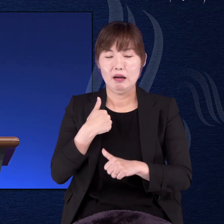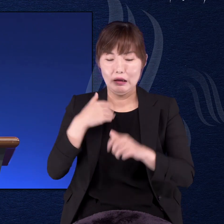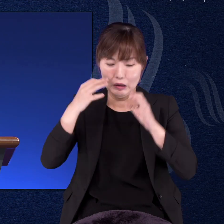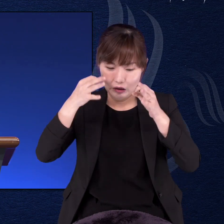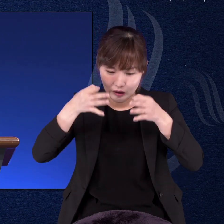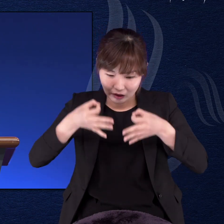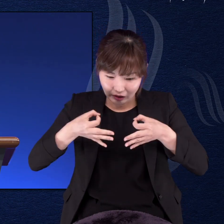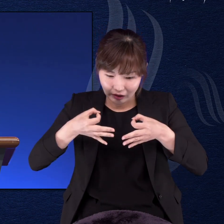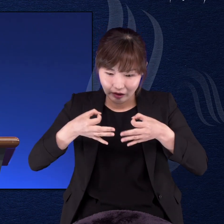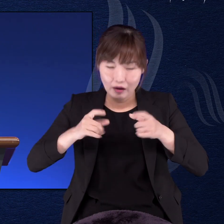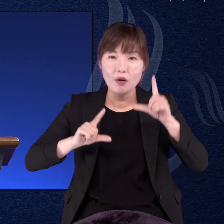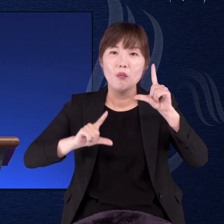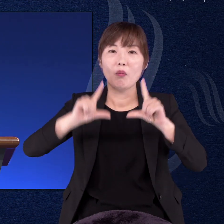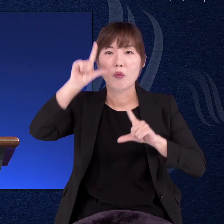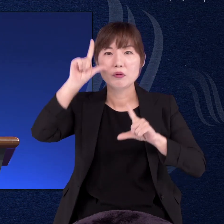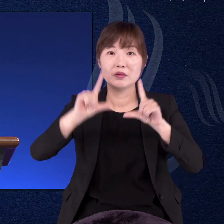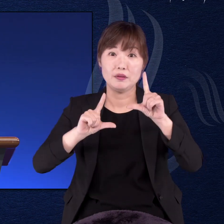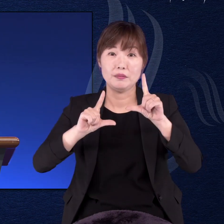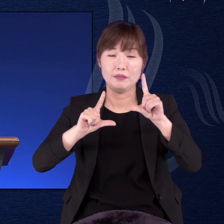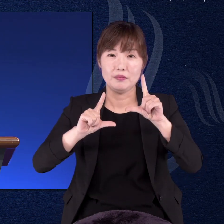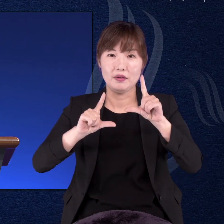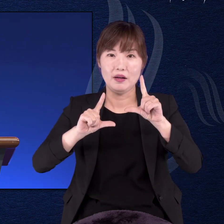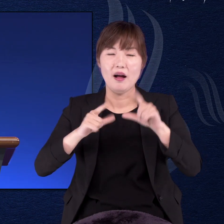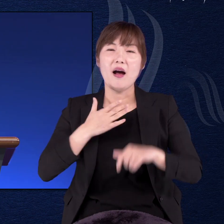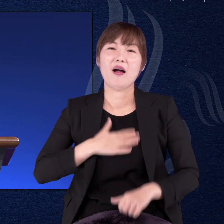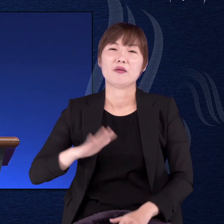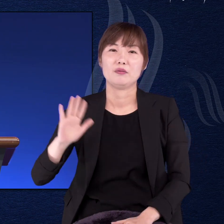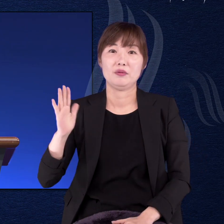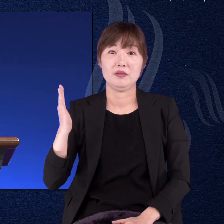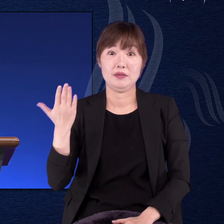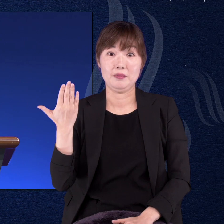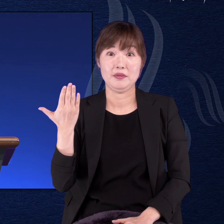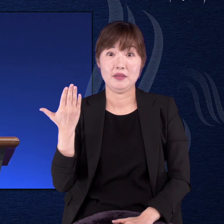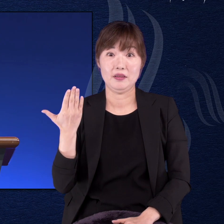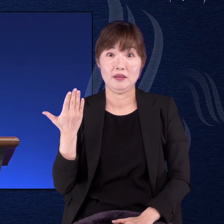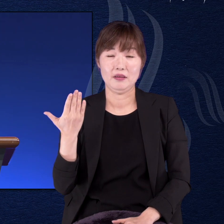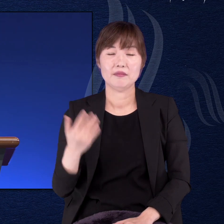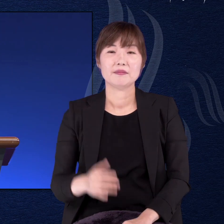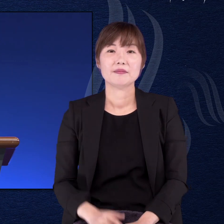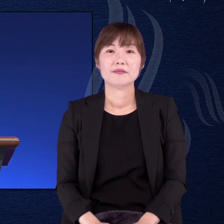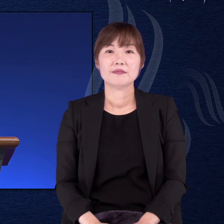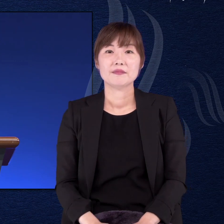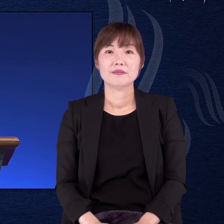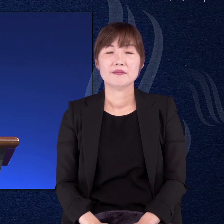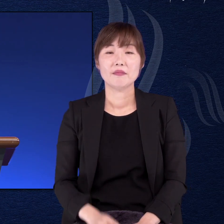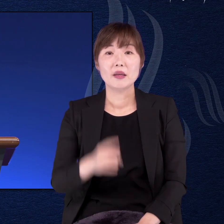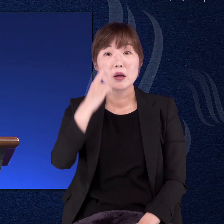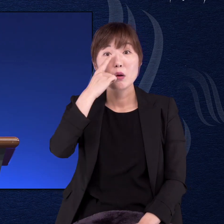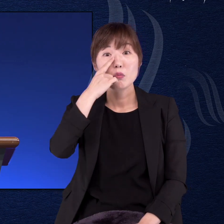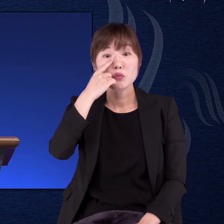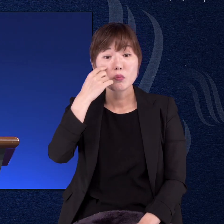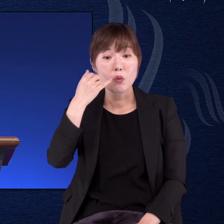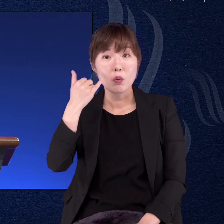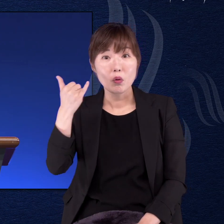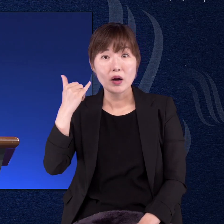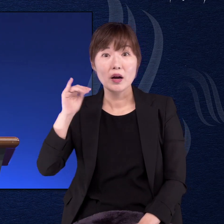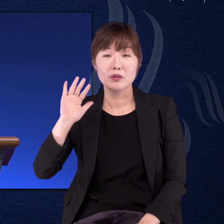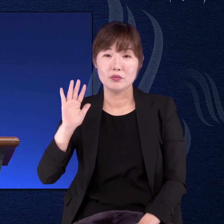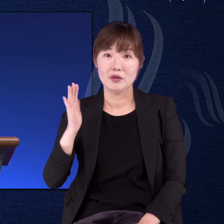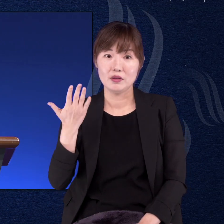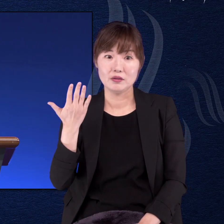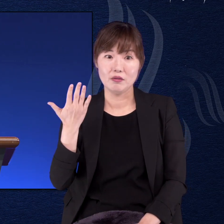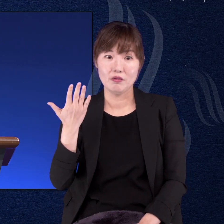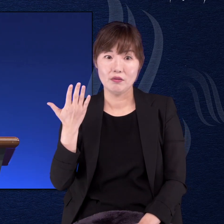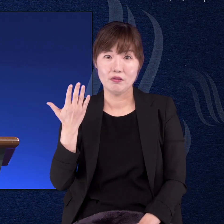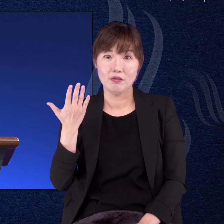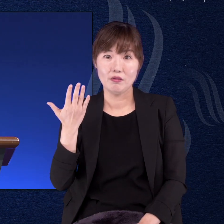그런데 과연 내가 이 아이를 잘 키울 수 있을까? 부모로서 좀 제대로 이 아이를 어떻게